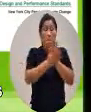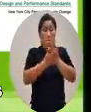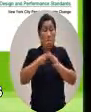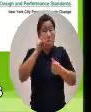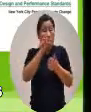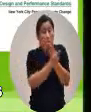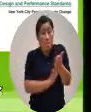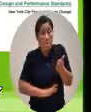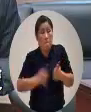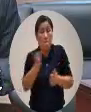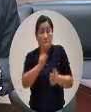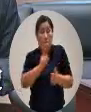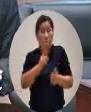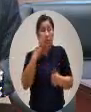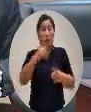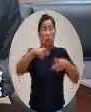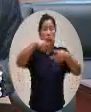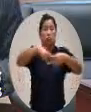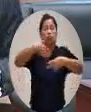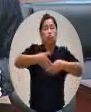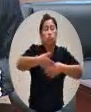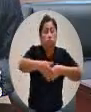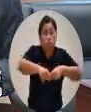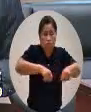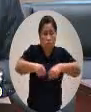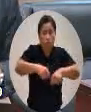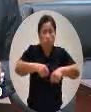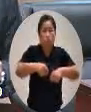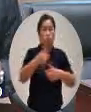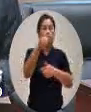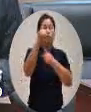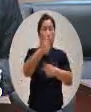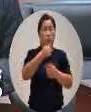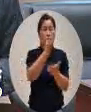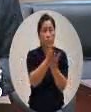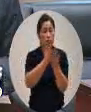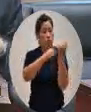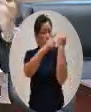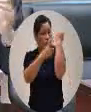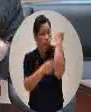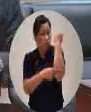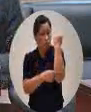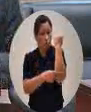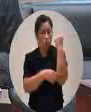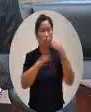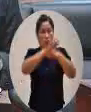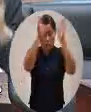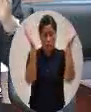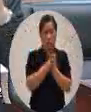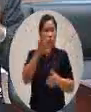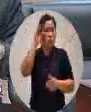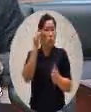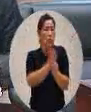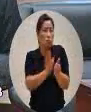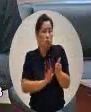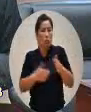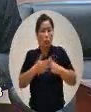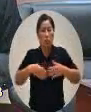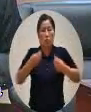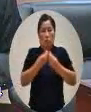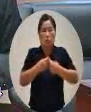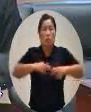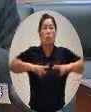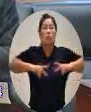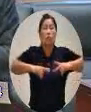會影響到很多的工程的設計的標準還有各種的法令都會影響那怎麼樣去修改